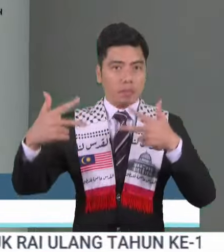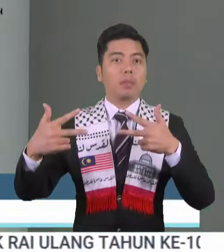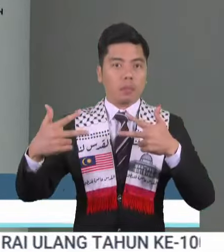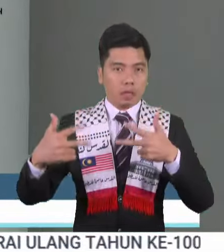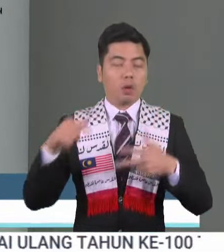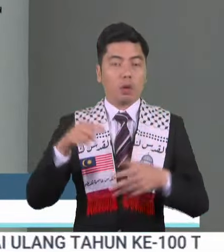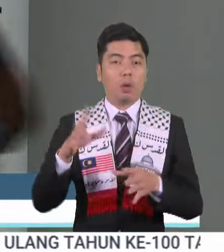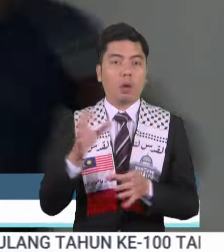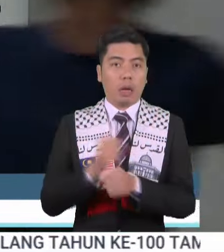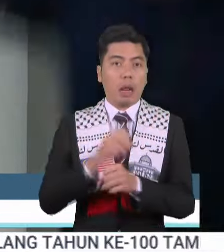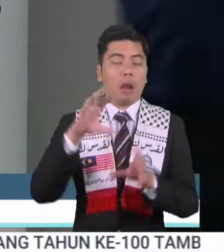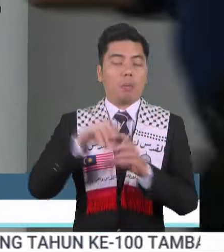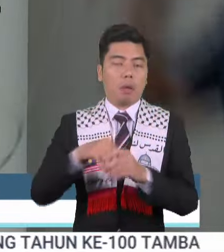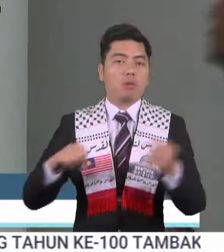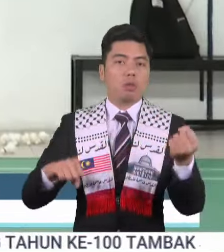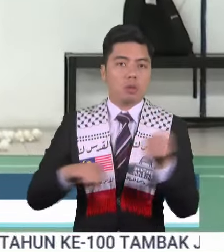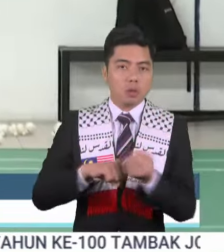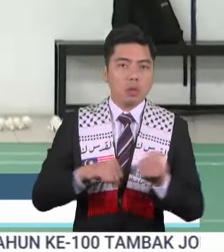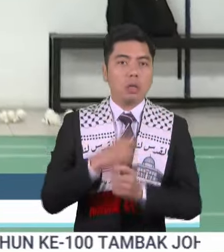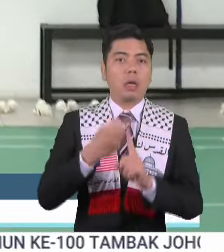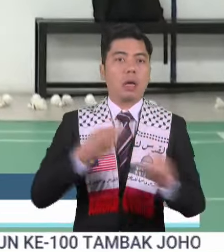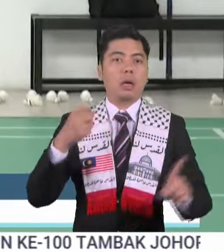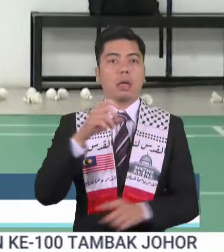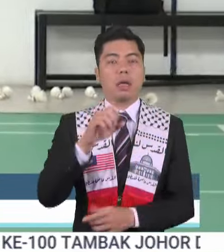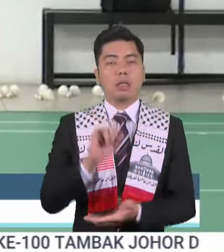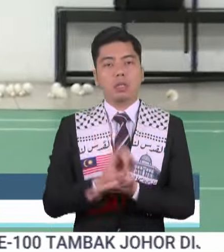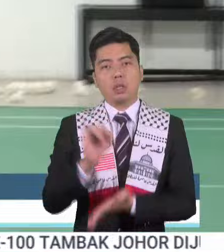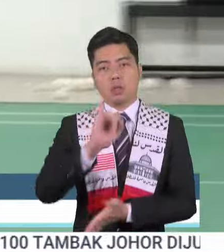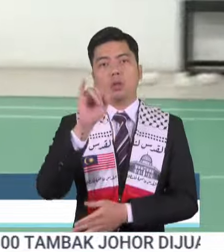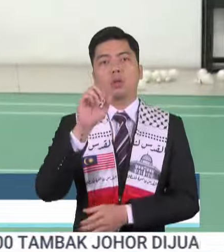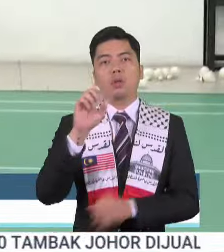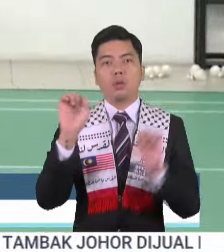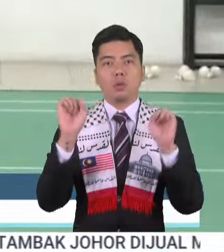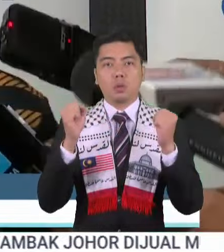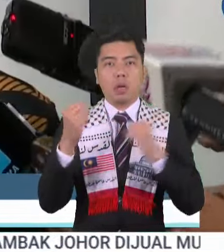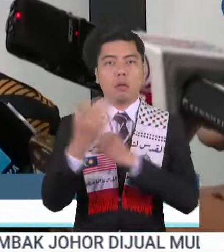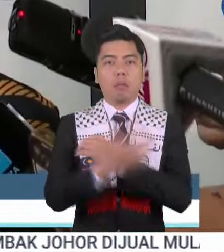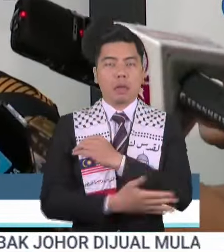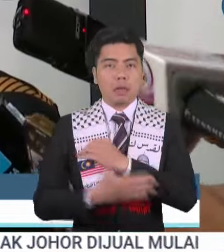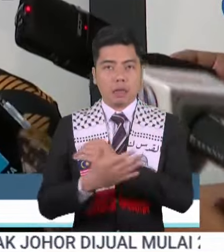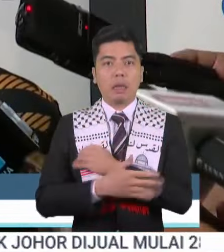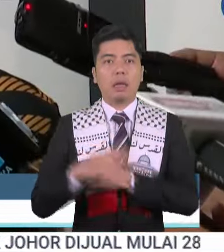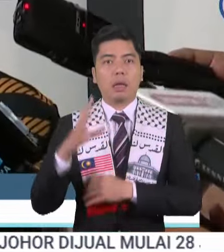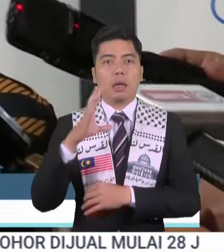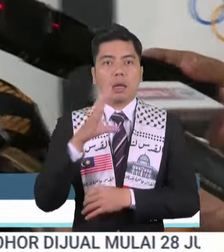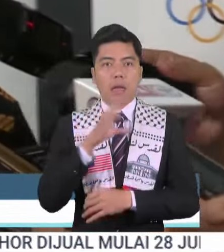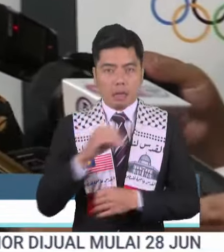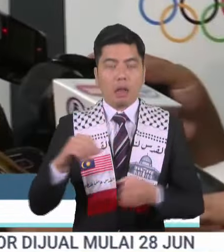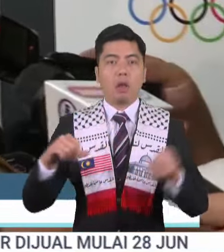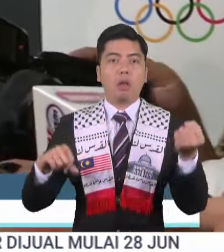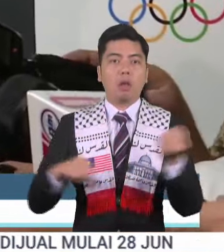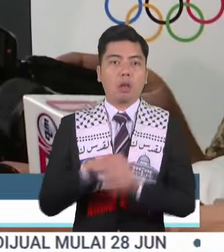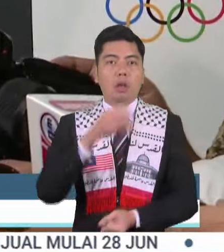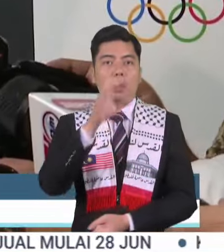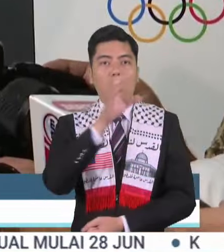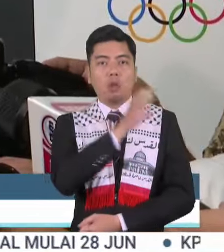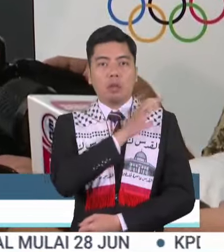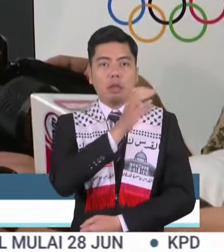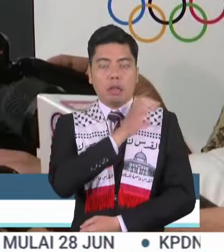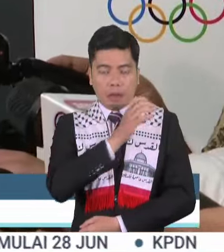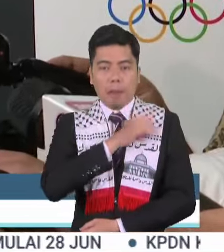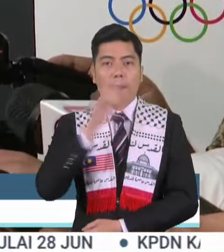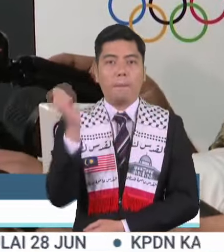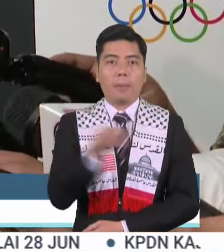akan menerima khidmat sokongan Institut Sukan Negara selain akan dibantu pengarah kejurulatihan Akademi Badminton